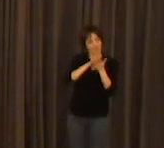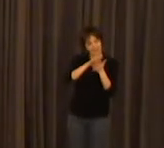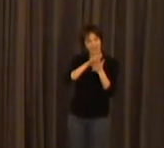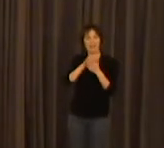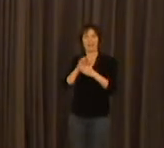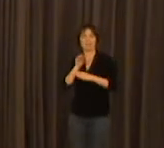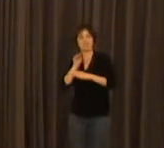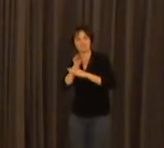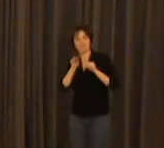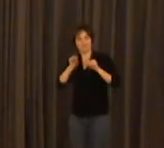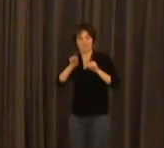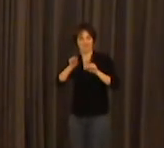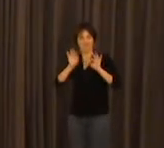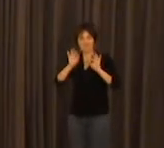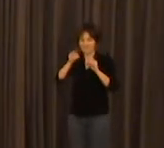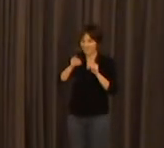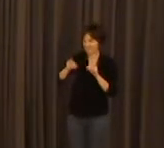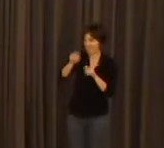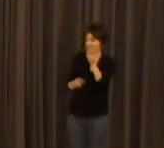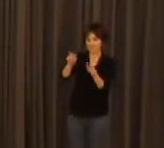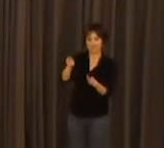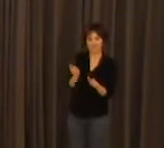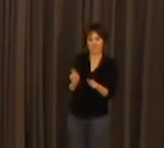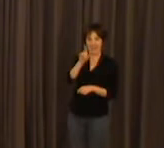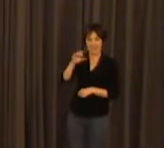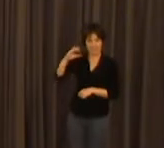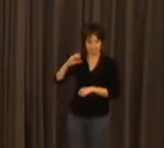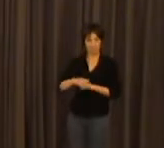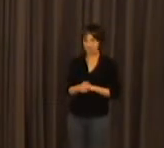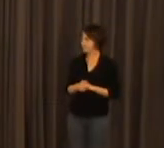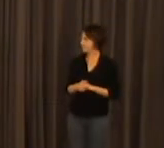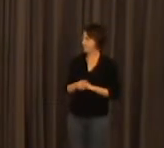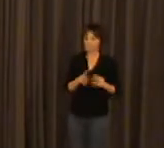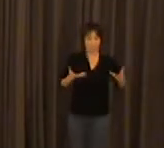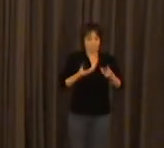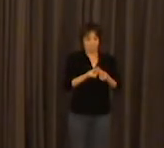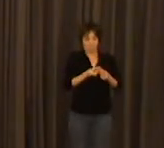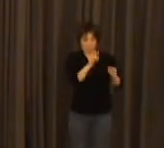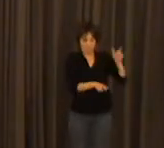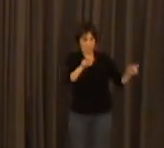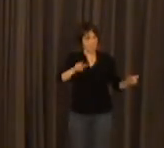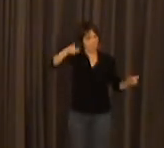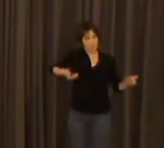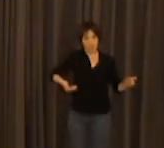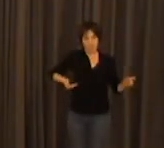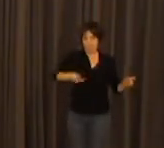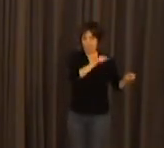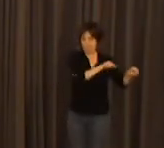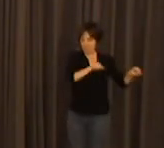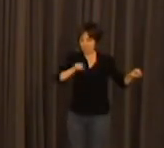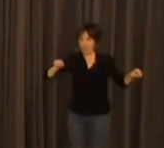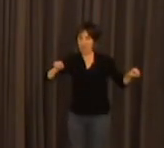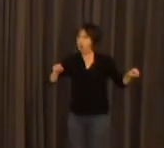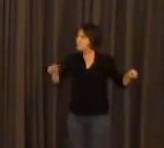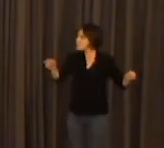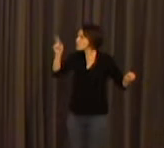per professionals per professorat de l'LCC. M'acompanyen a la taula persones molt importants, no